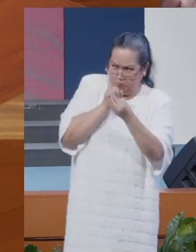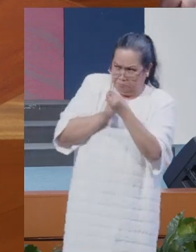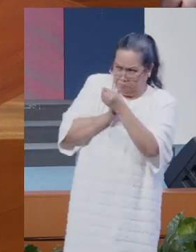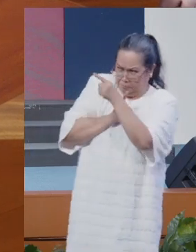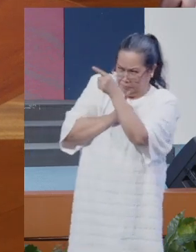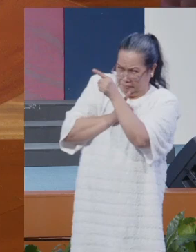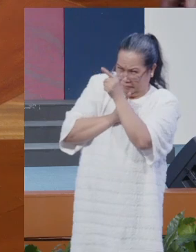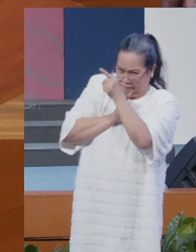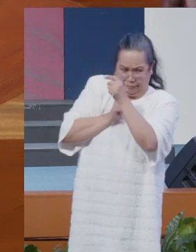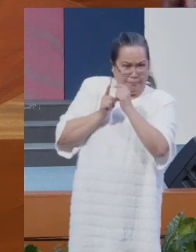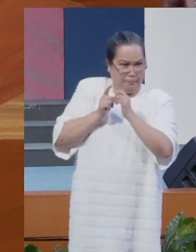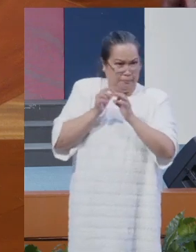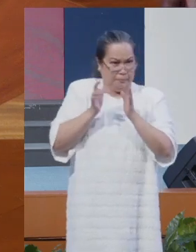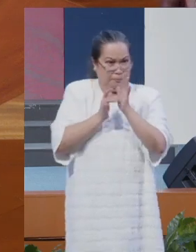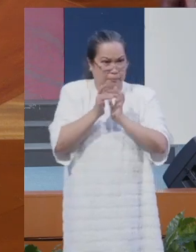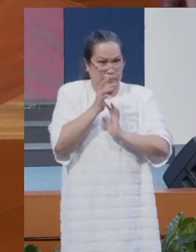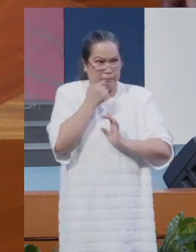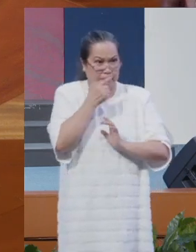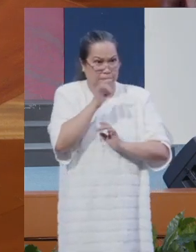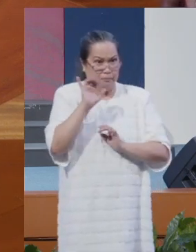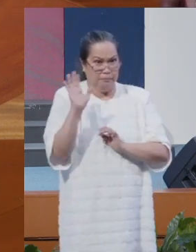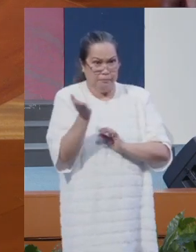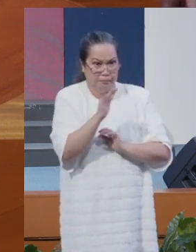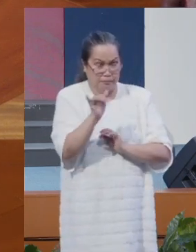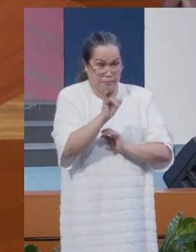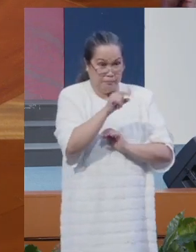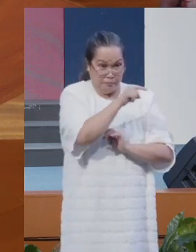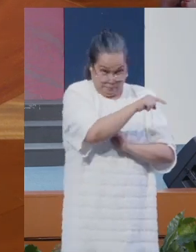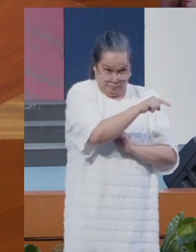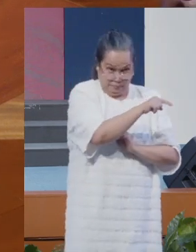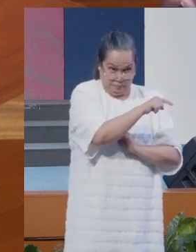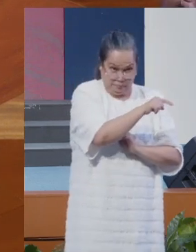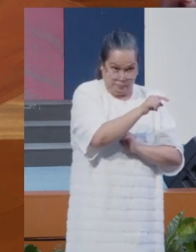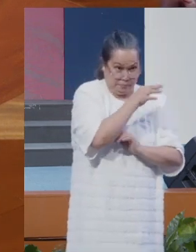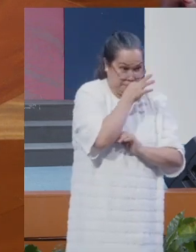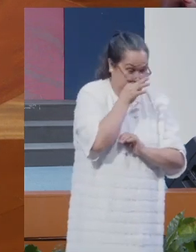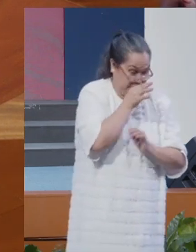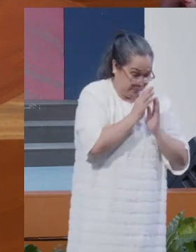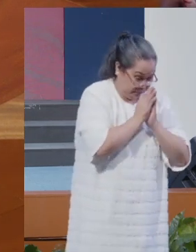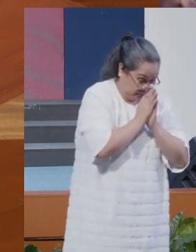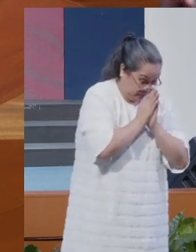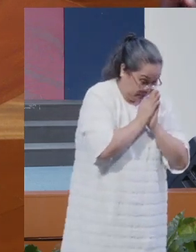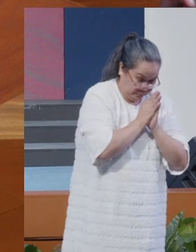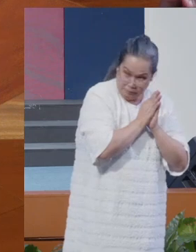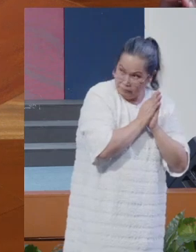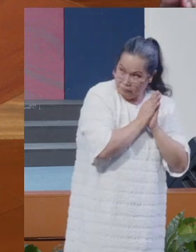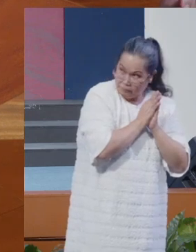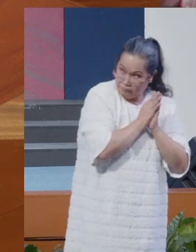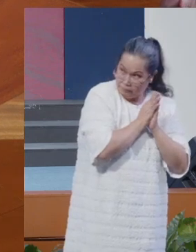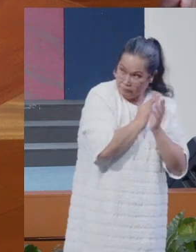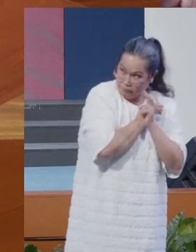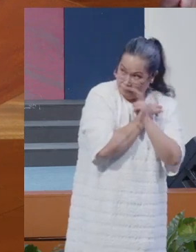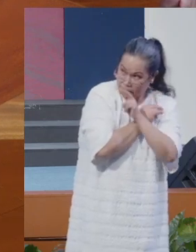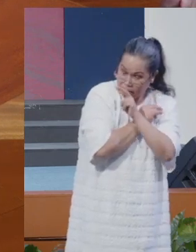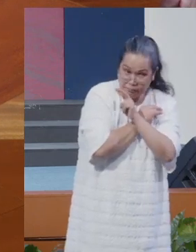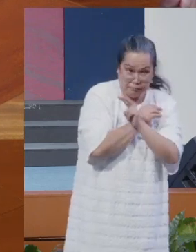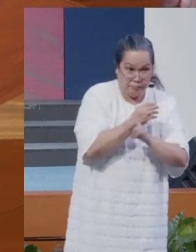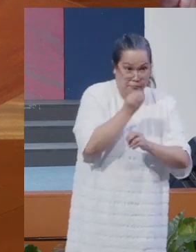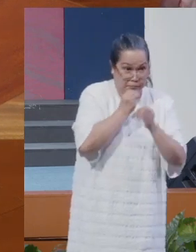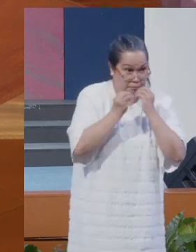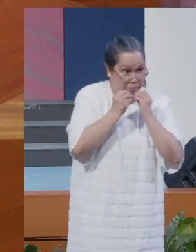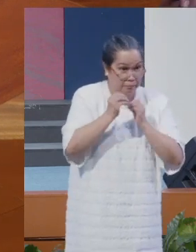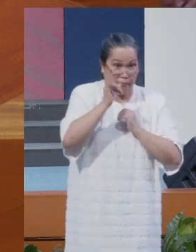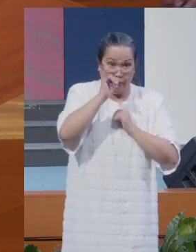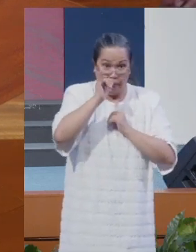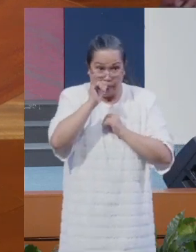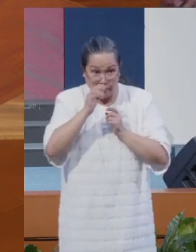Jesus. At si Jesus mismo. Imbis na sila ay mag-ayuno at manalangin, Wika nila, sila ay kumakain at